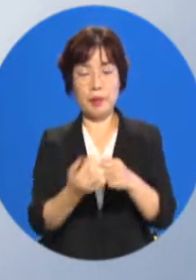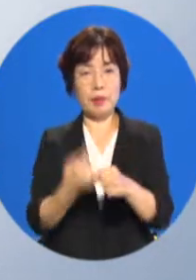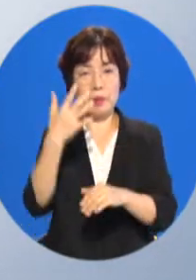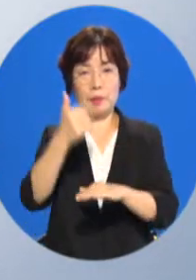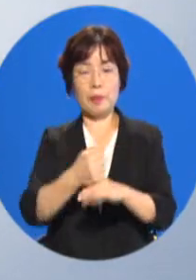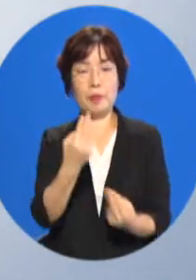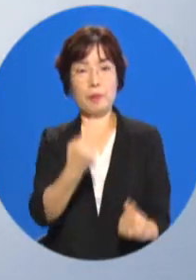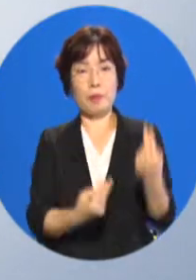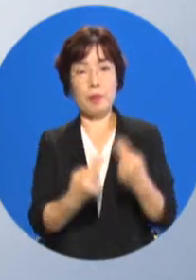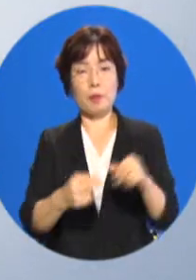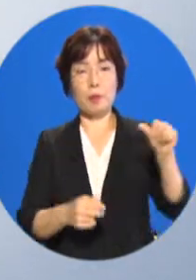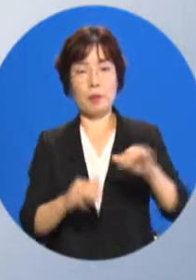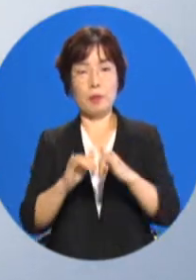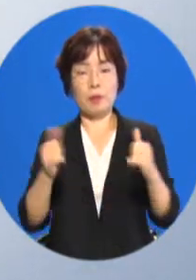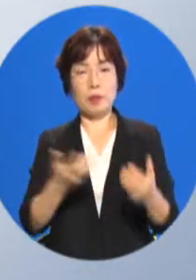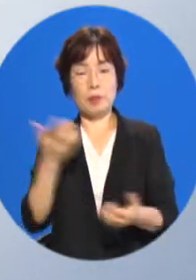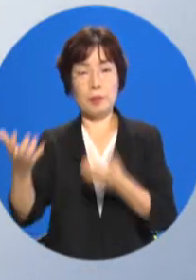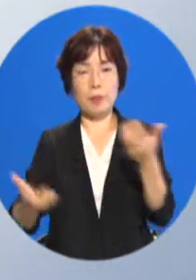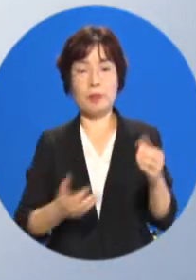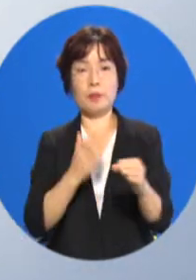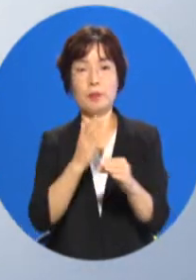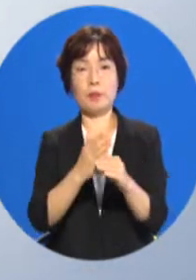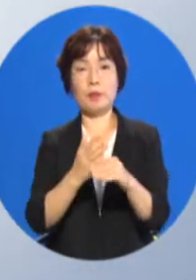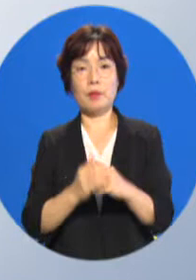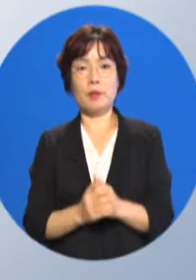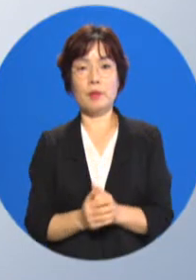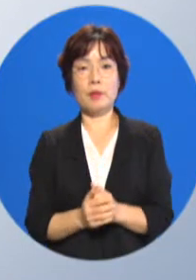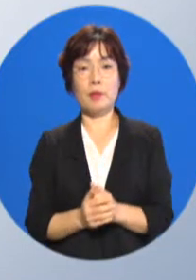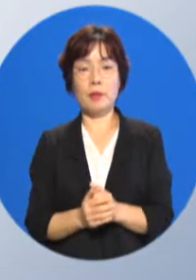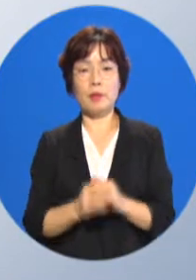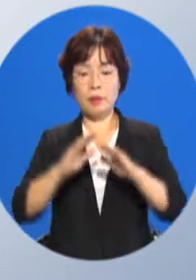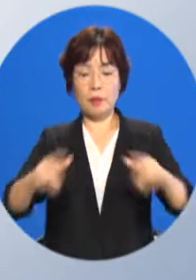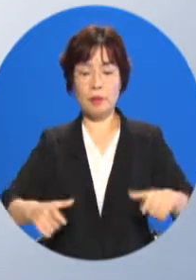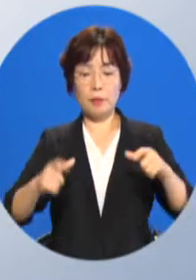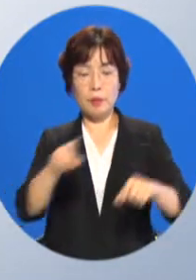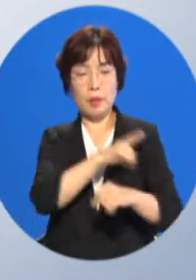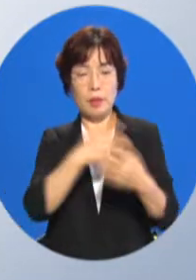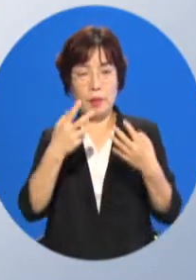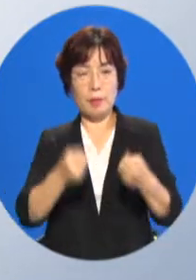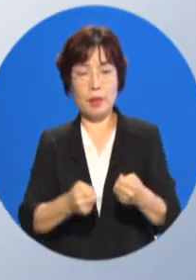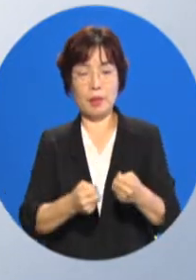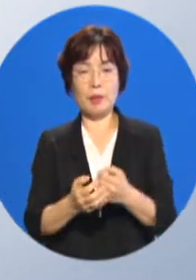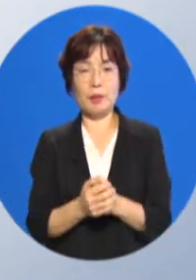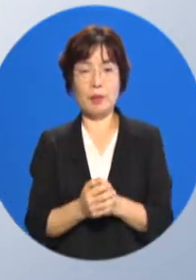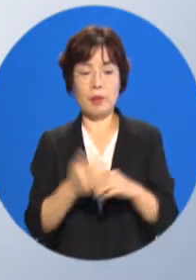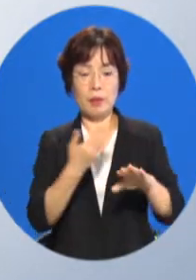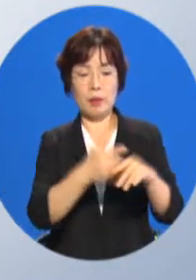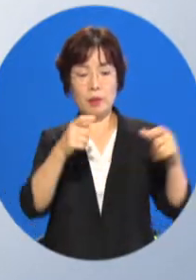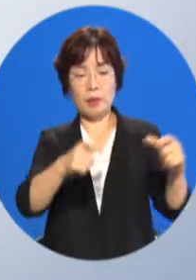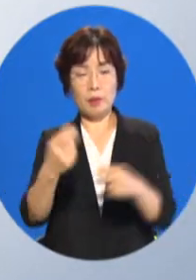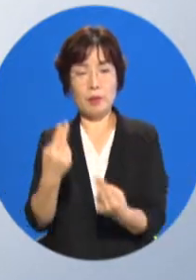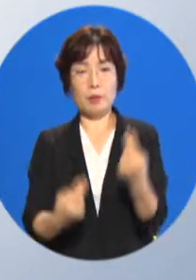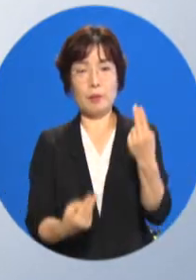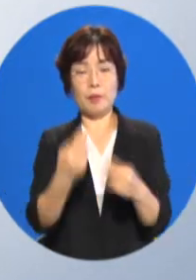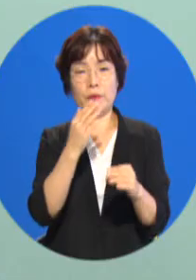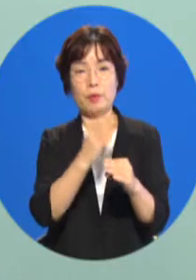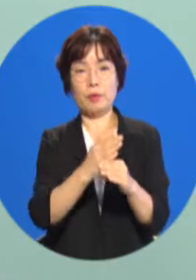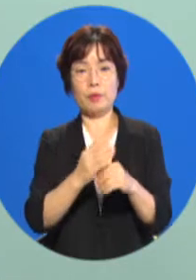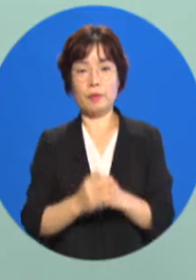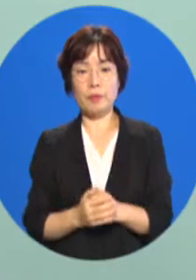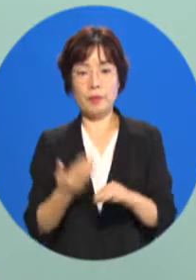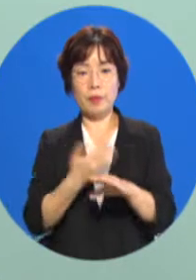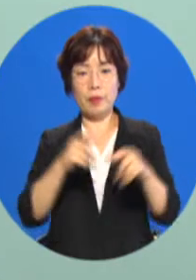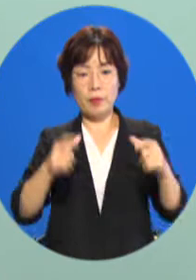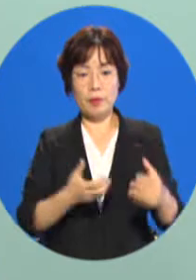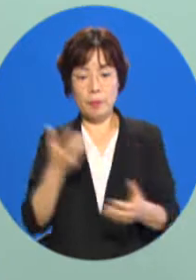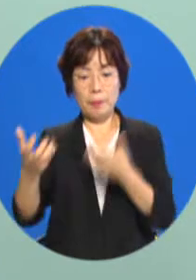말과 비교해 5천 명 넘게 빠져나갔습니다. 도내에서 가장 많은 유출로 관내 다른 지자체와 비교되고 있습니다. 타지역으로